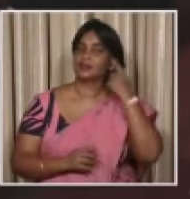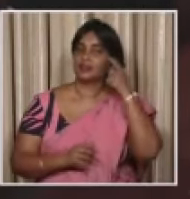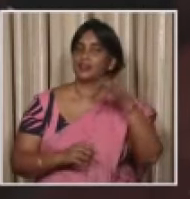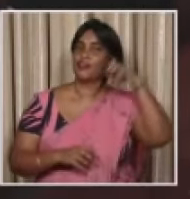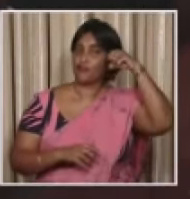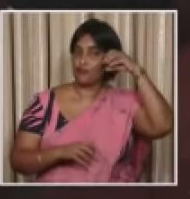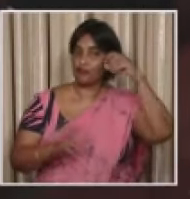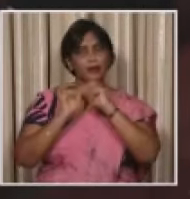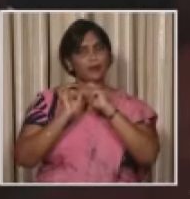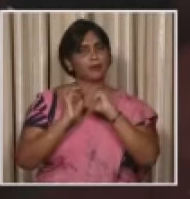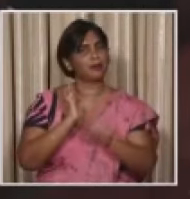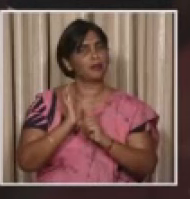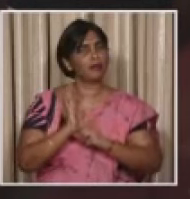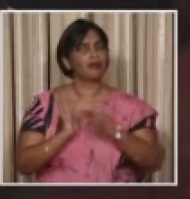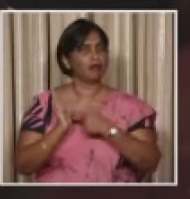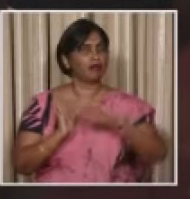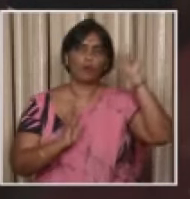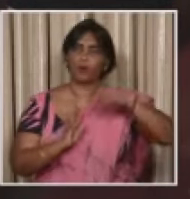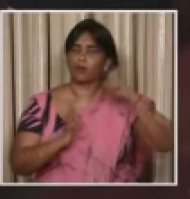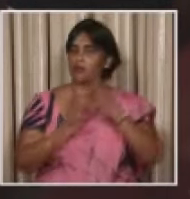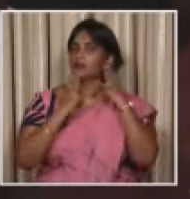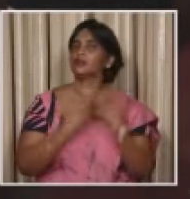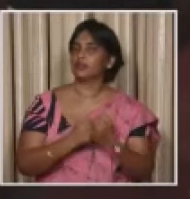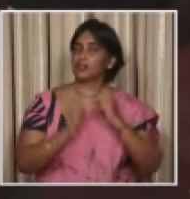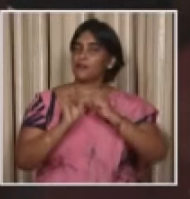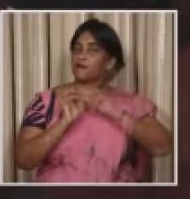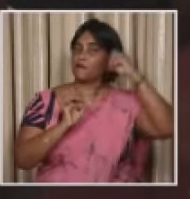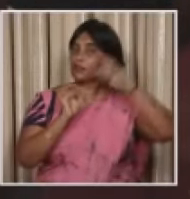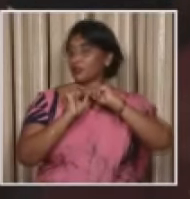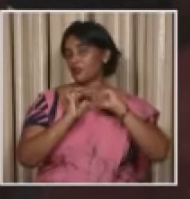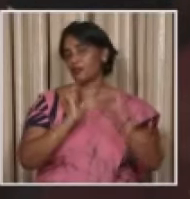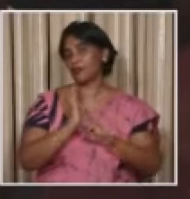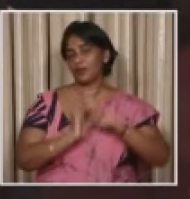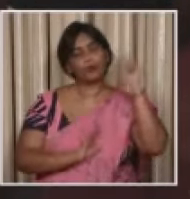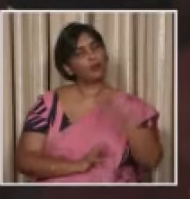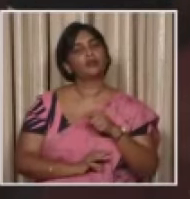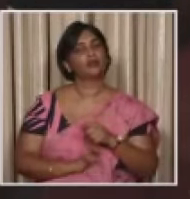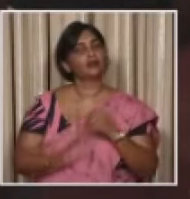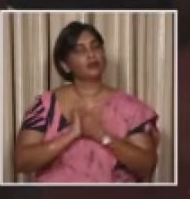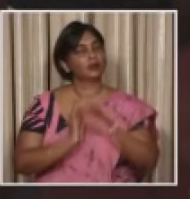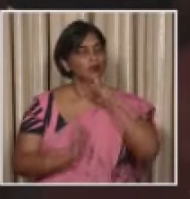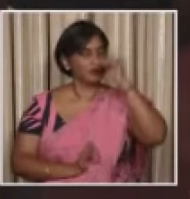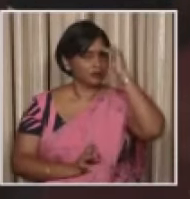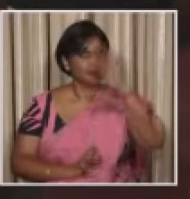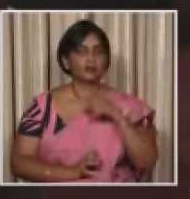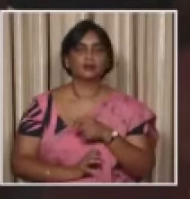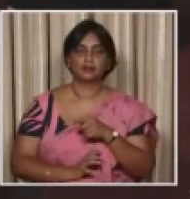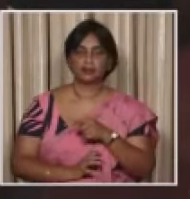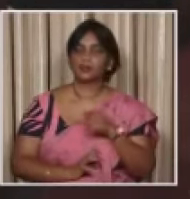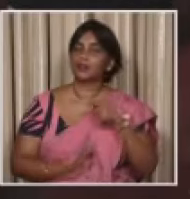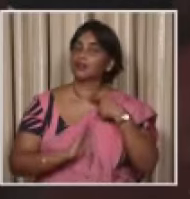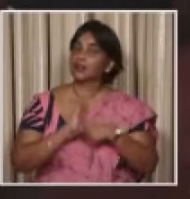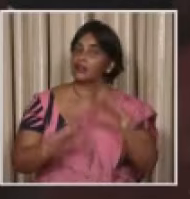විදුලි බල පනතෙන් ජයග්‍රහණ රාශියක් එනවා විදුලි බල පනතේ ජයග්‍රහණ ගරු කතානායකතුමනි මේ